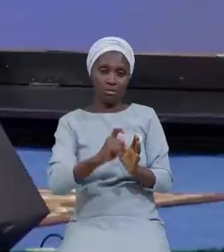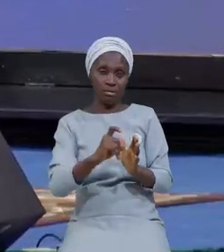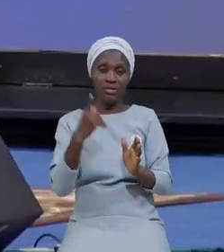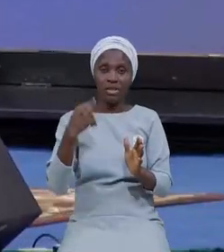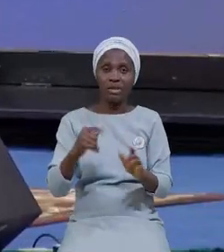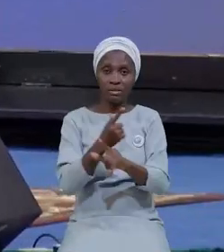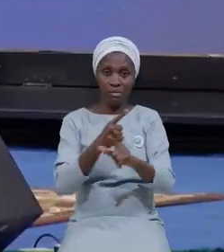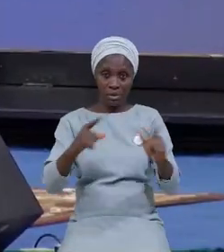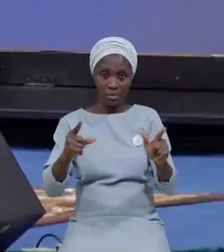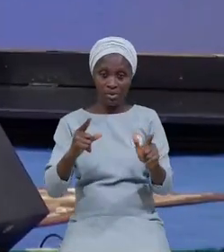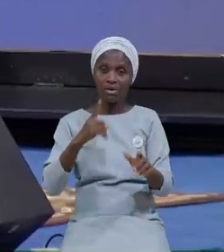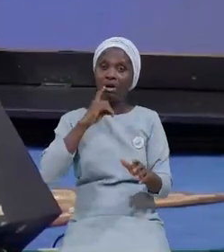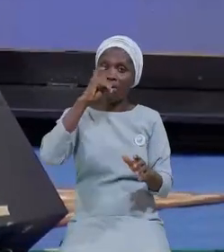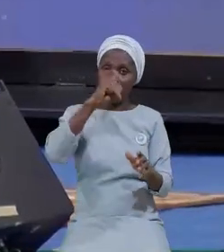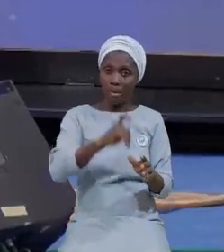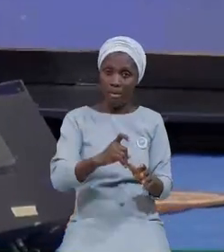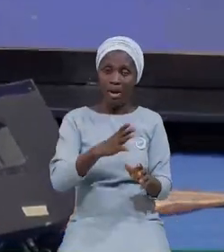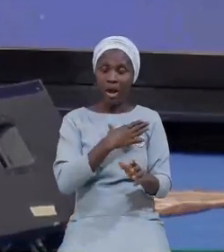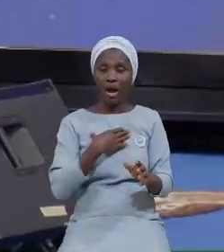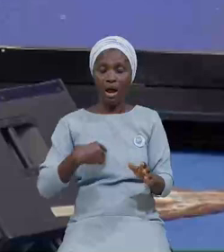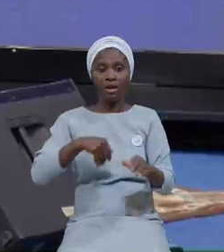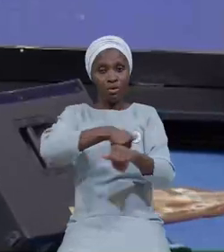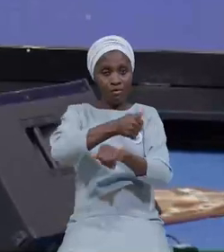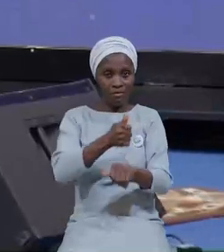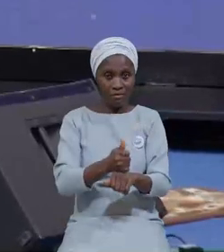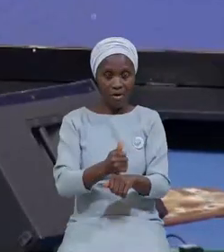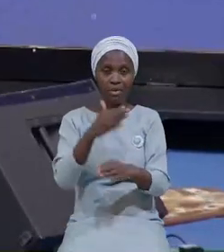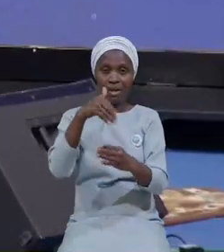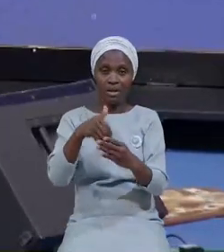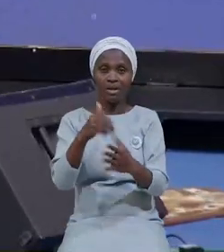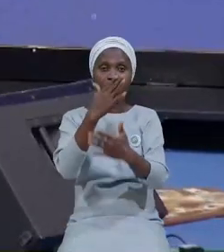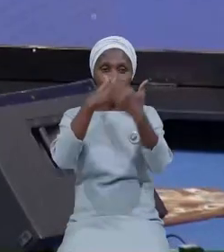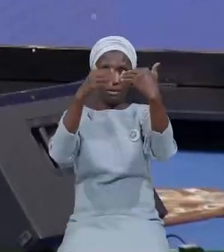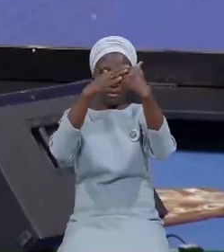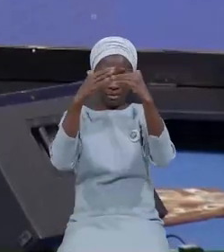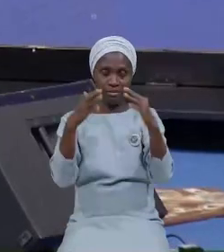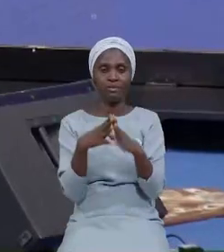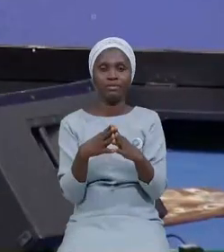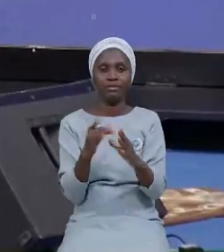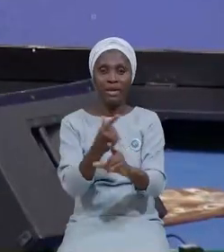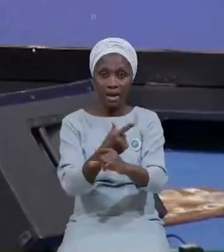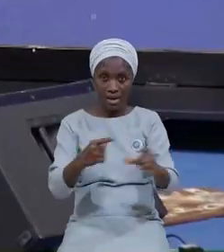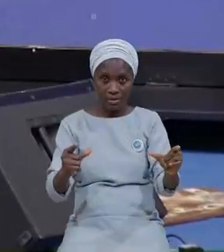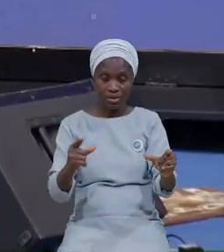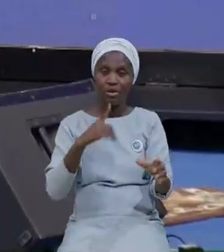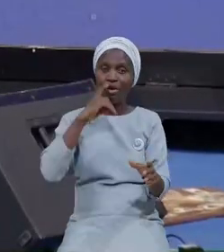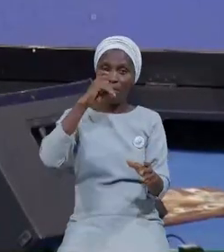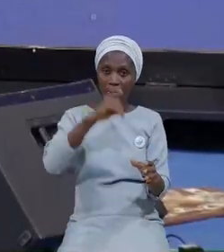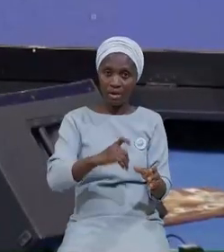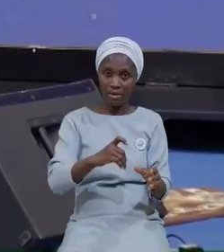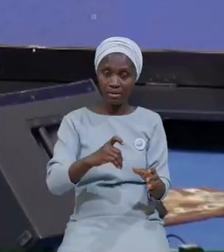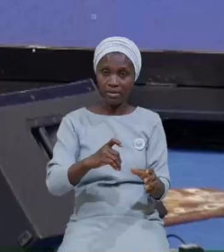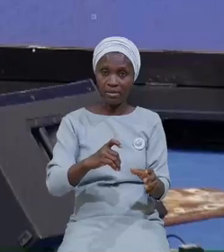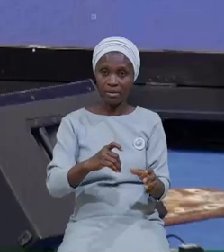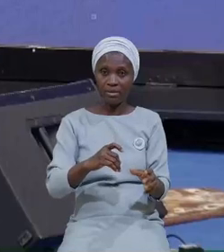commandement la libération ordonnée et confirmé au ciel la libération